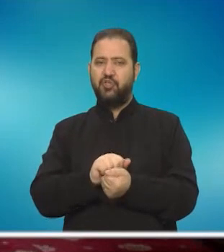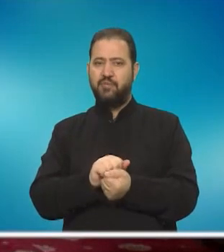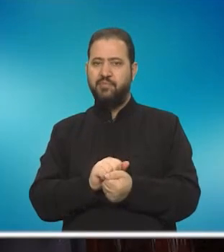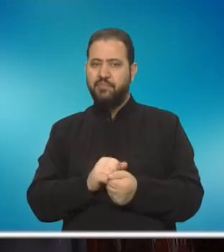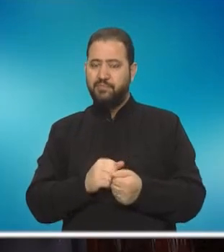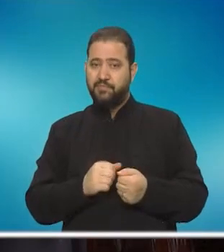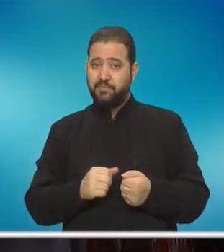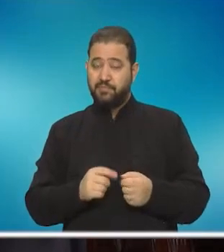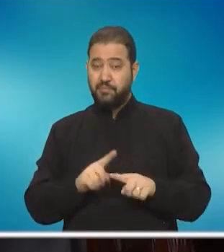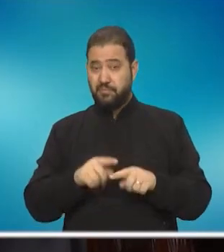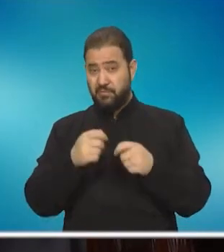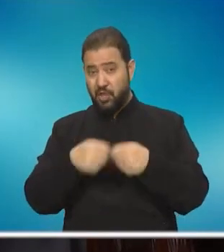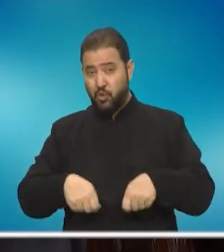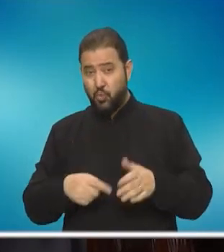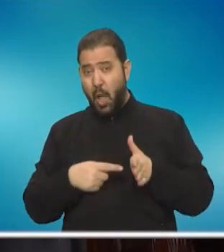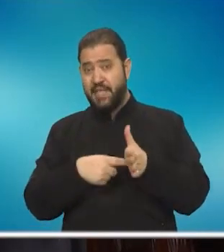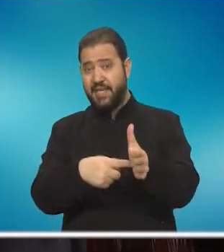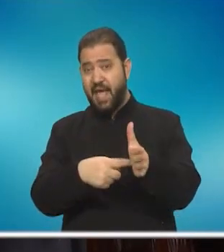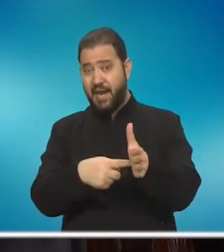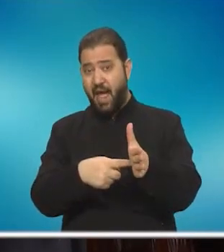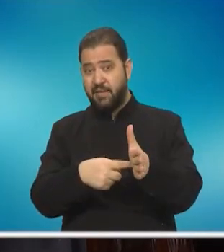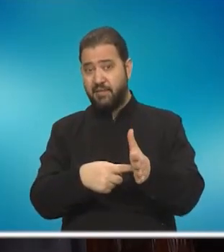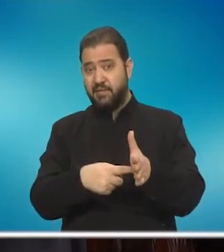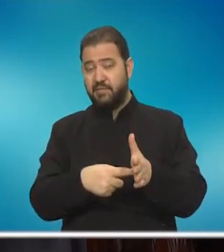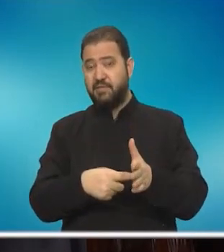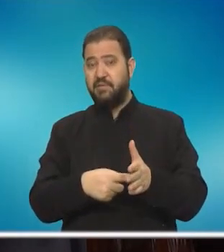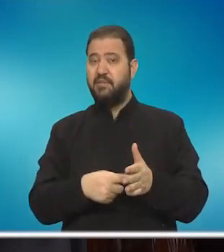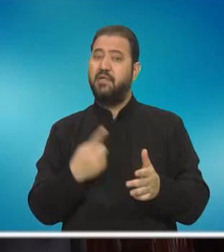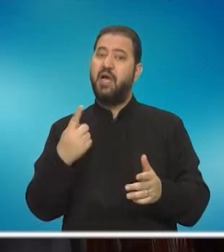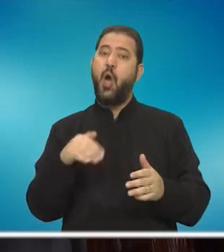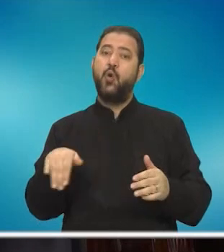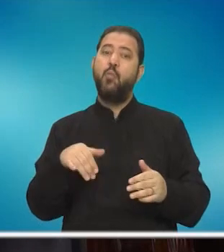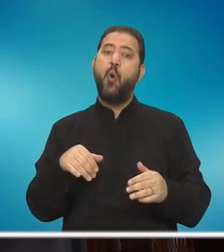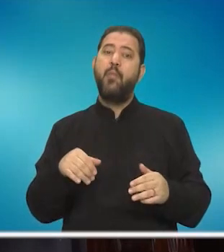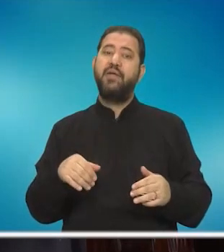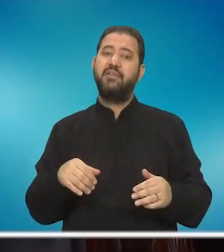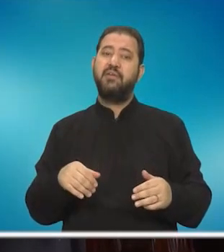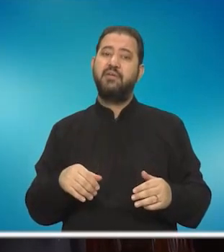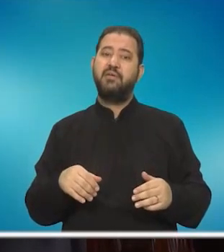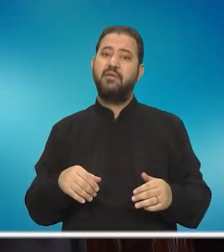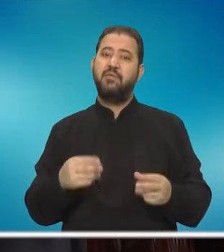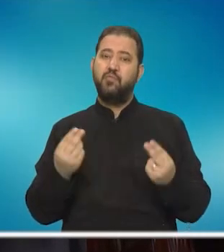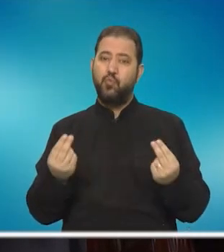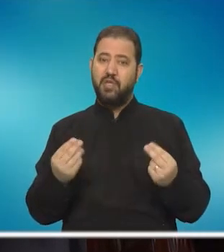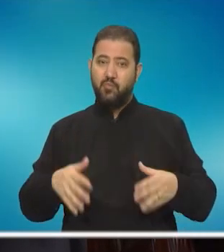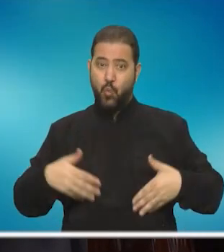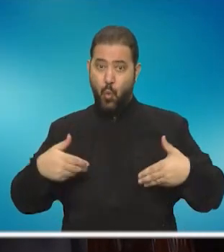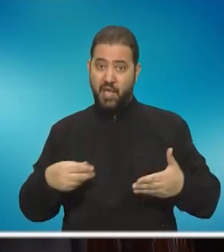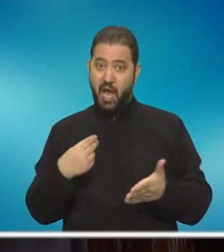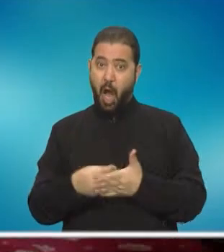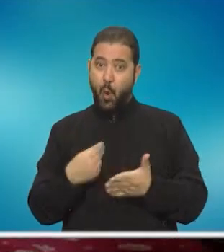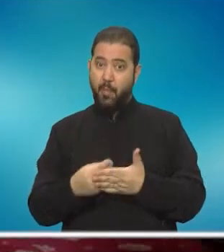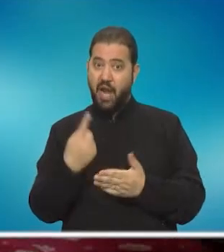paradox. Deși ne prezintă ca un moment de maximă bucurie atunci când au luat un